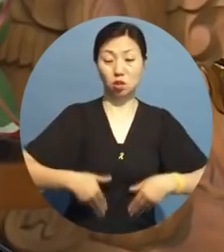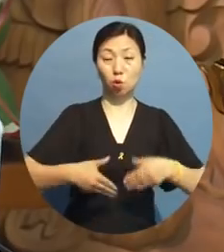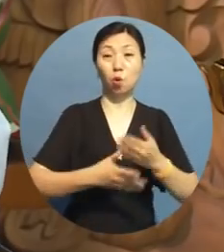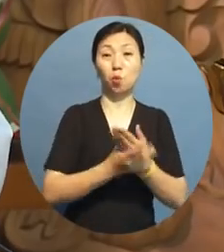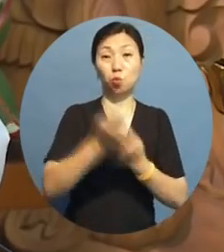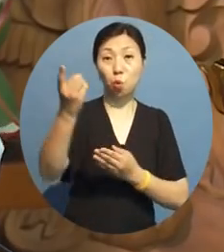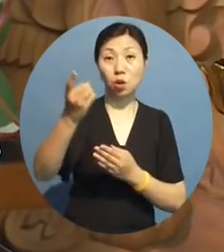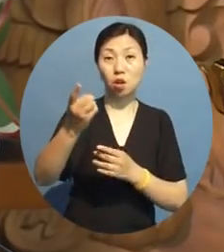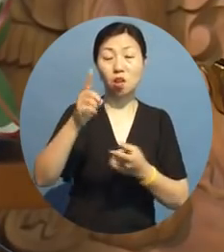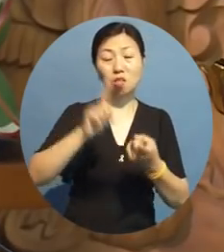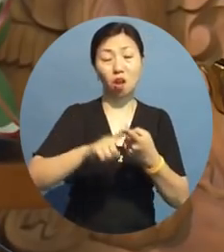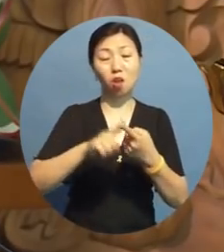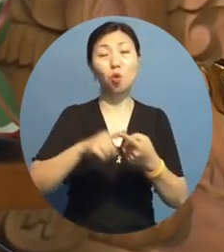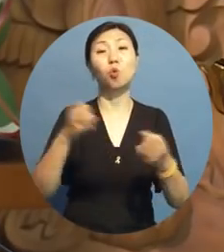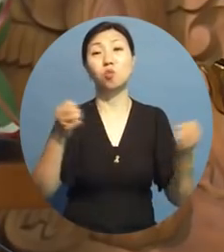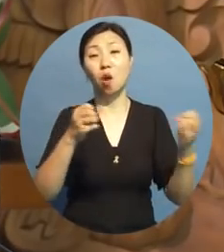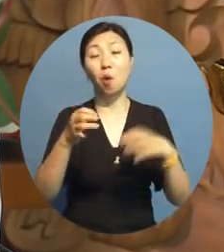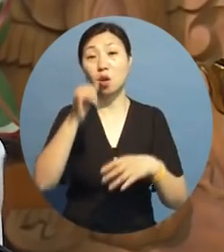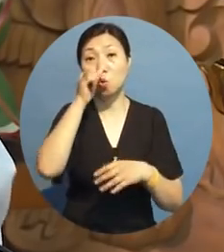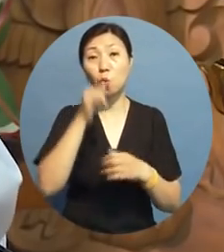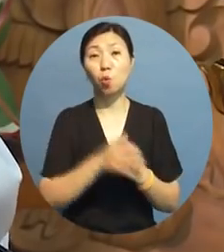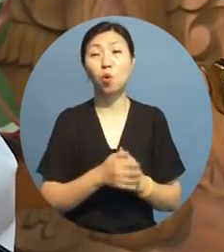건지 뭐 지금 뭐